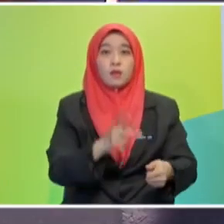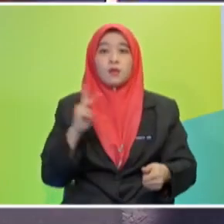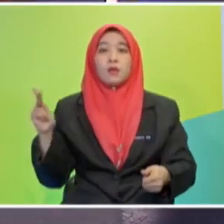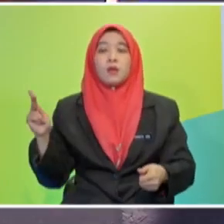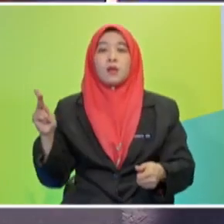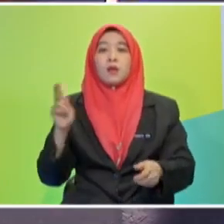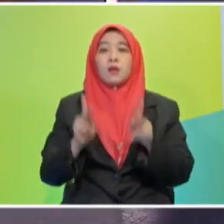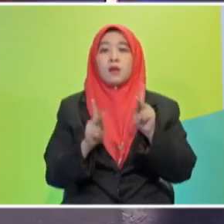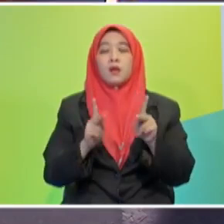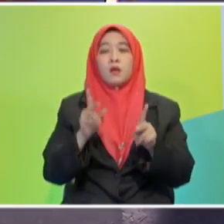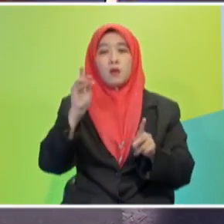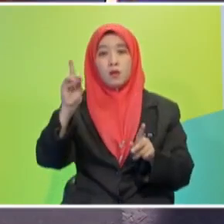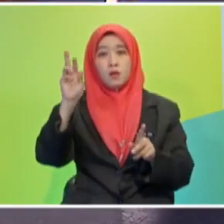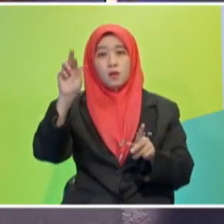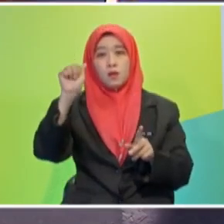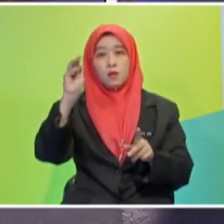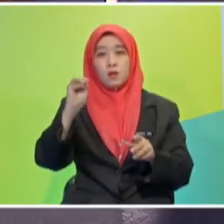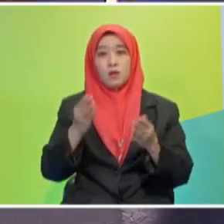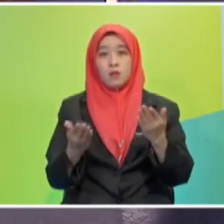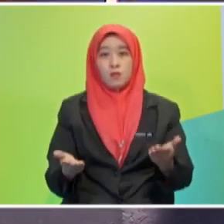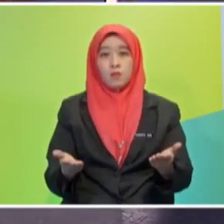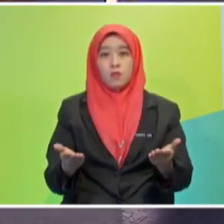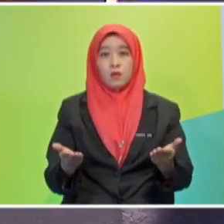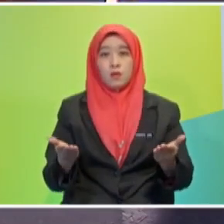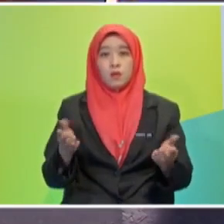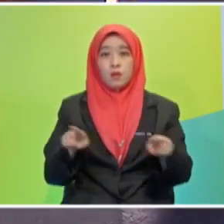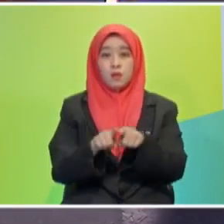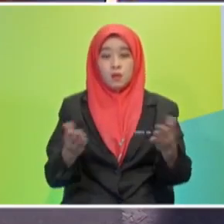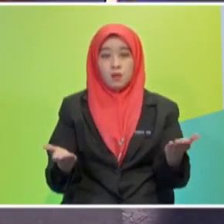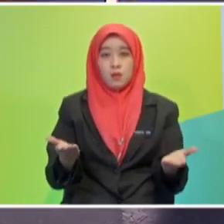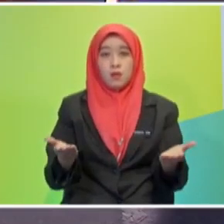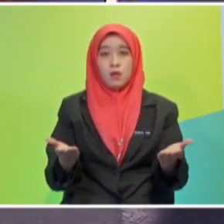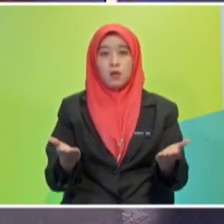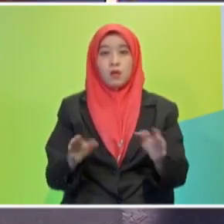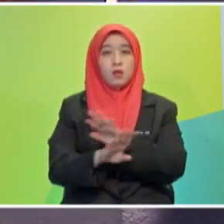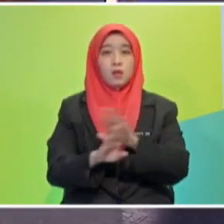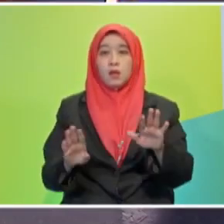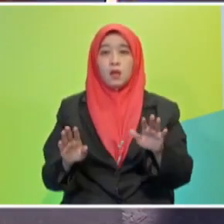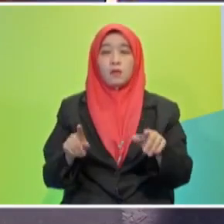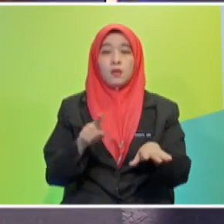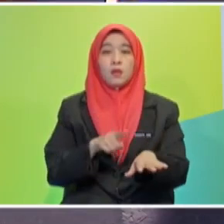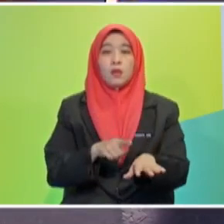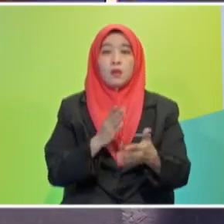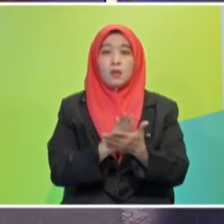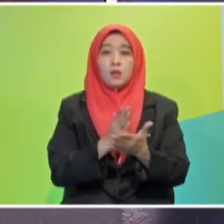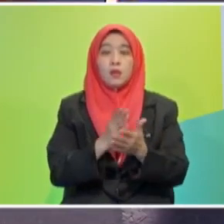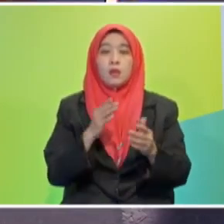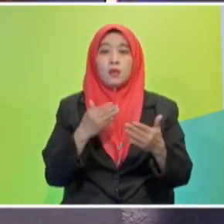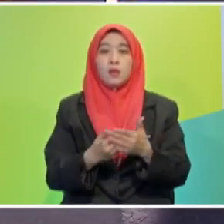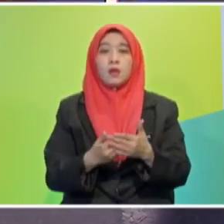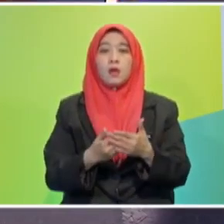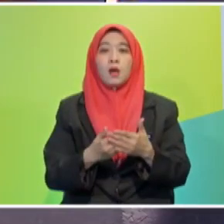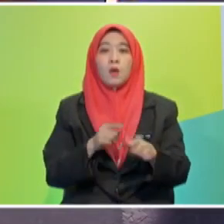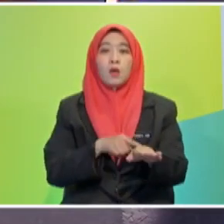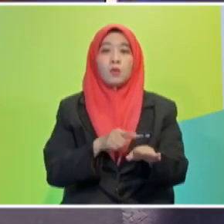drum tu seimbang, dia tidak akan berhenti dan akan berhenti sehingga masa yang telah ditetapkan.